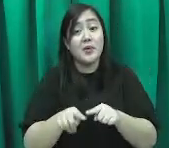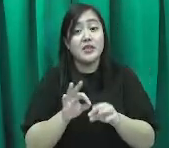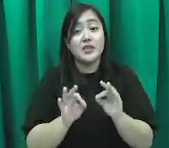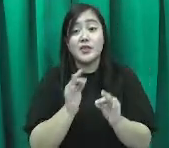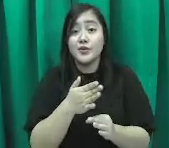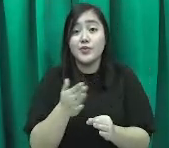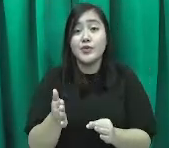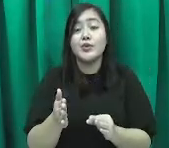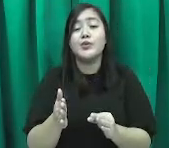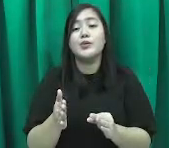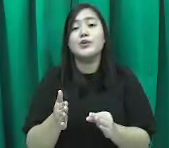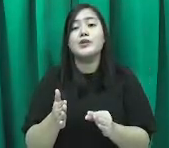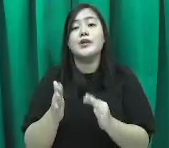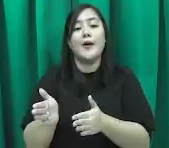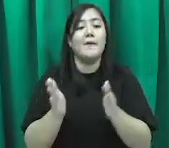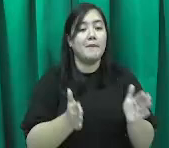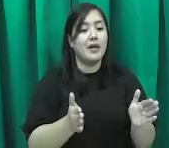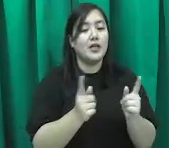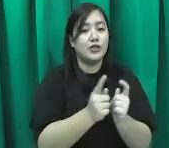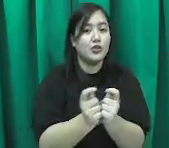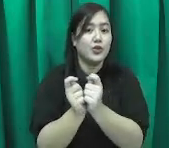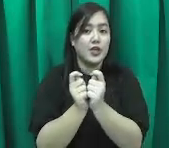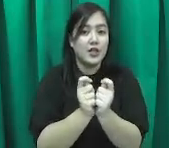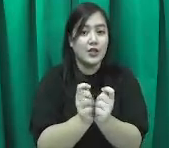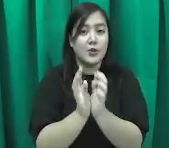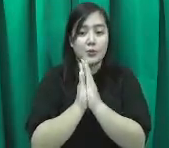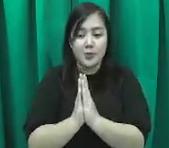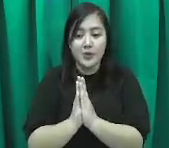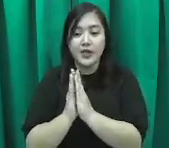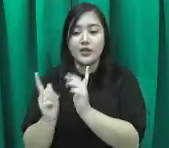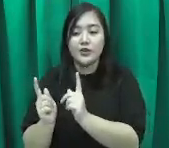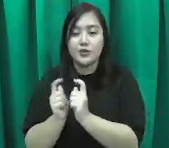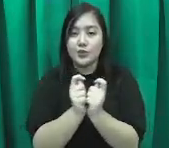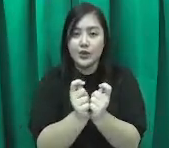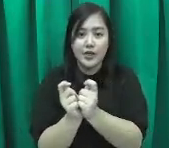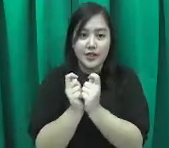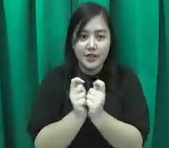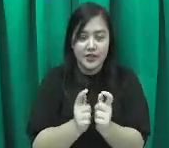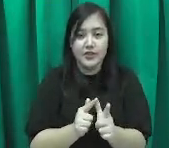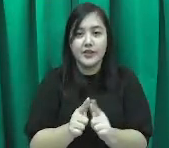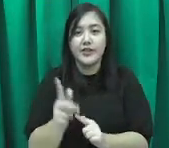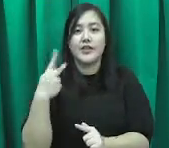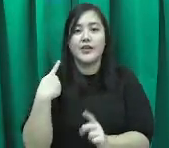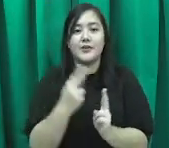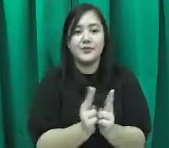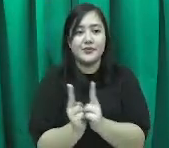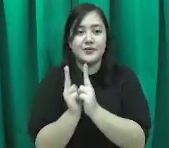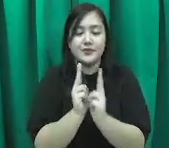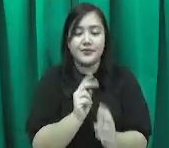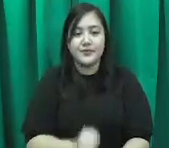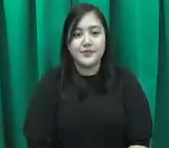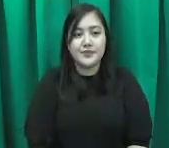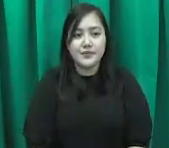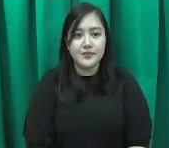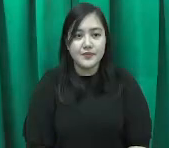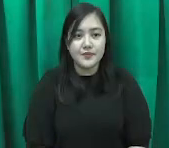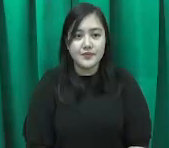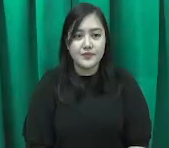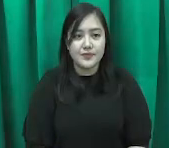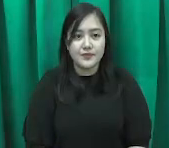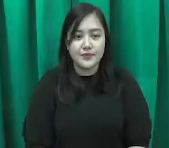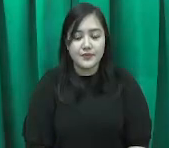nyo, talagang magkakaroon, you will speak the same thing. Yes. Actually, ang properly talaga, di ba, habang nagliligawan